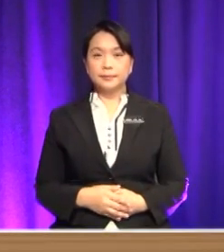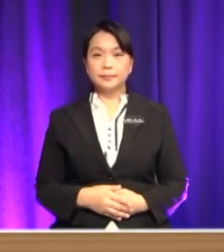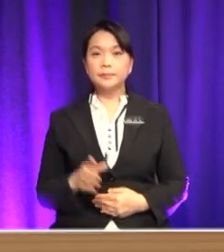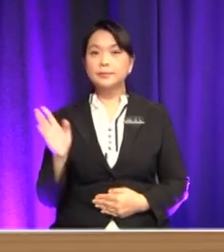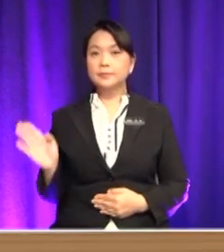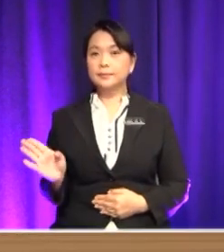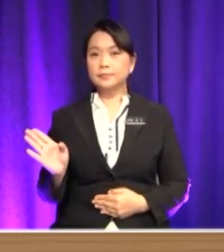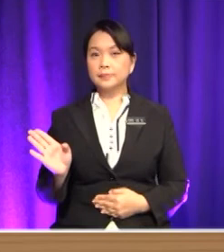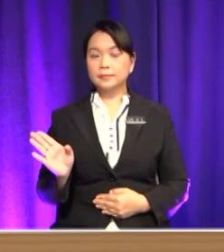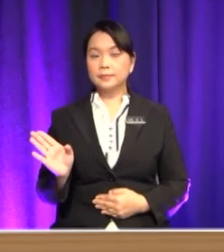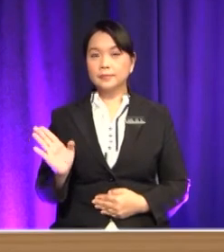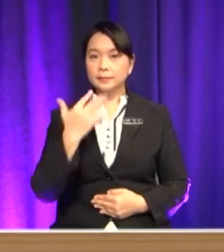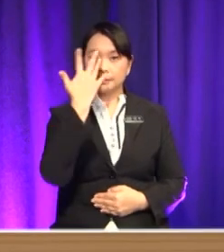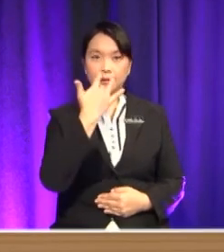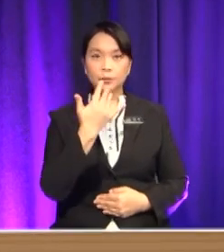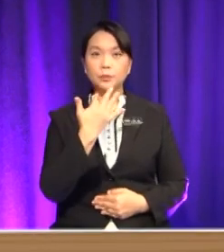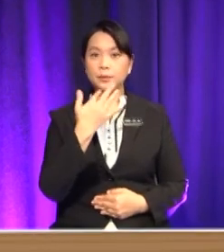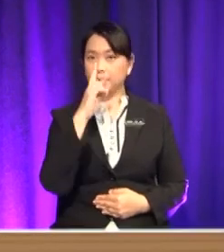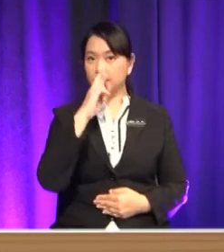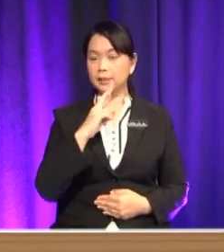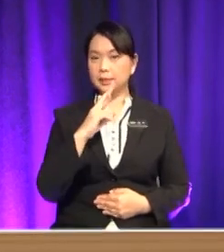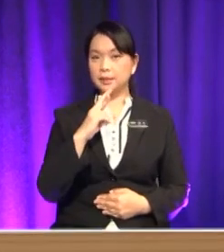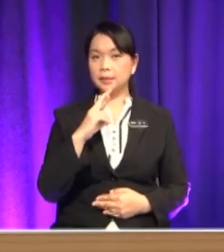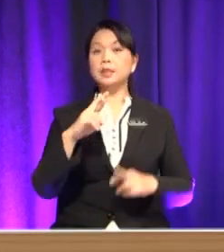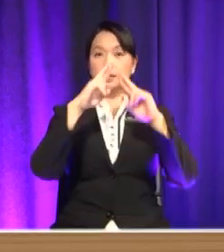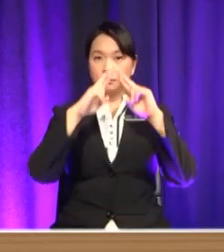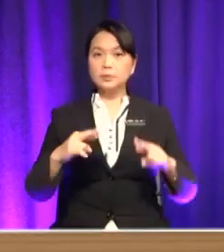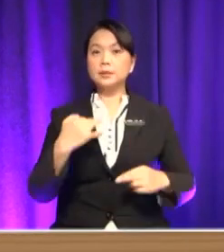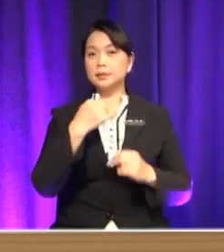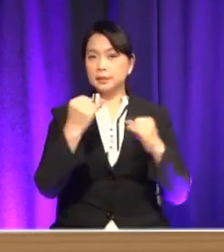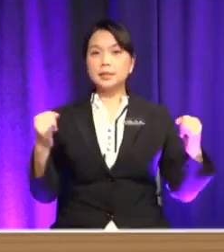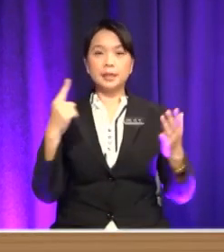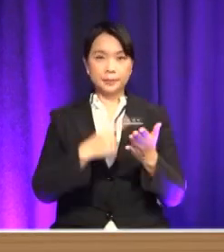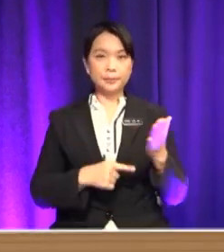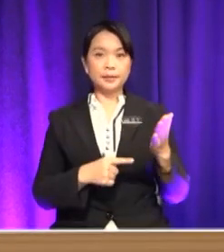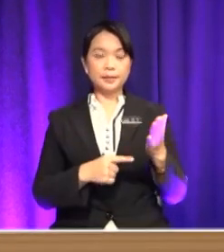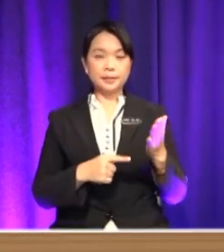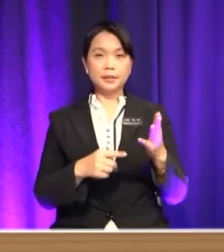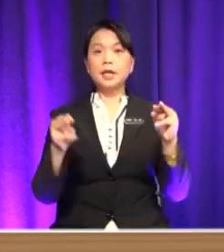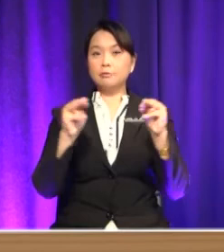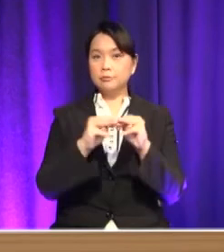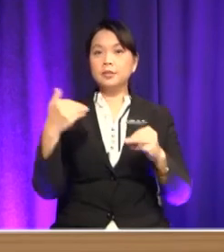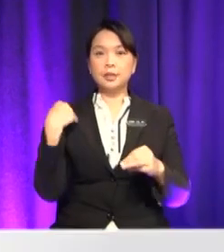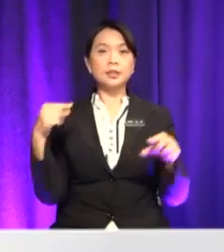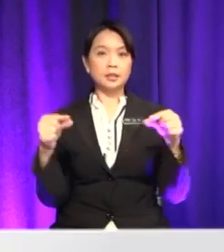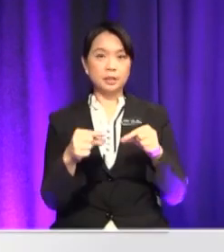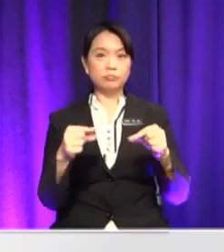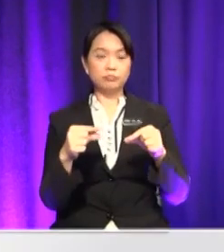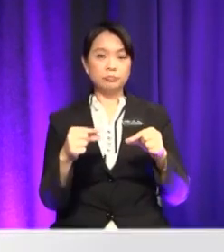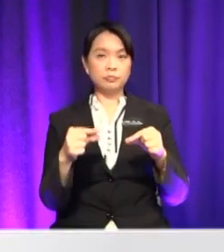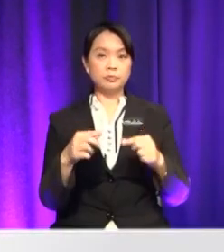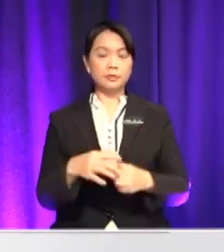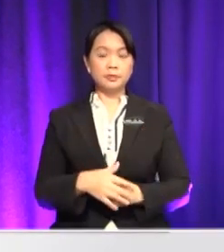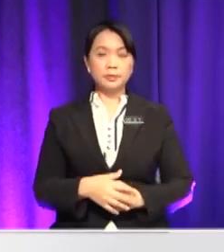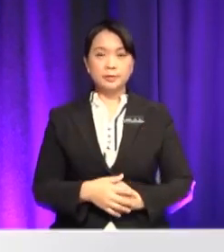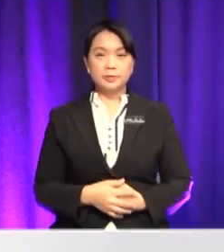Ini cantik warna merah. Warna merah. Okey, bumbung jenis apakah ini? Macam ada gabungan lah cikgu. Ada gabungan ni. Belanda. Okey,